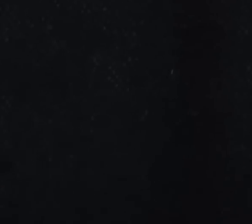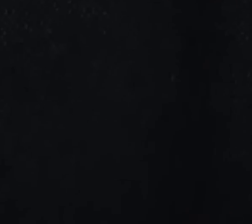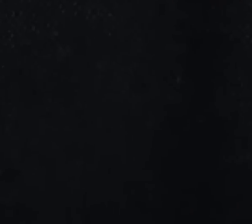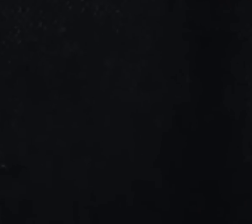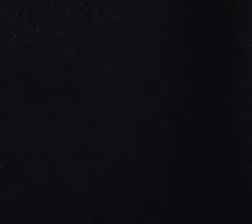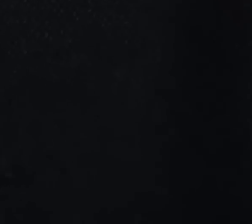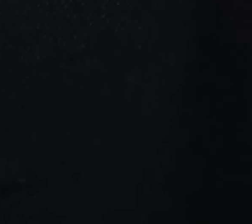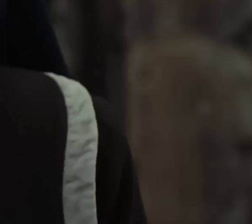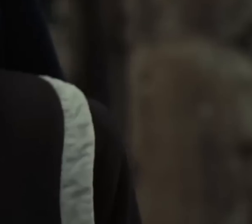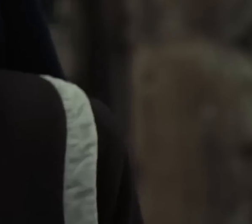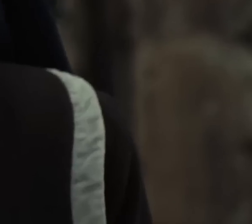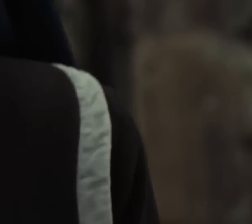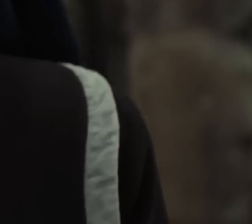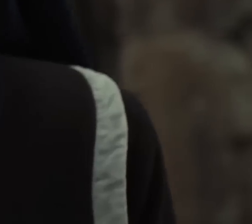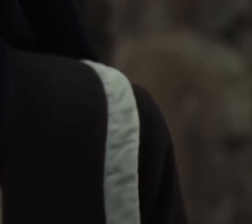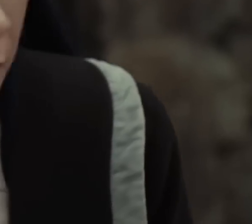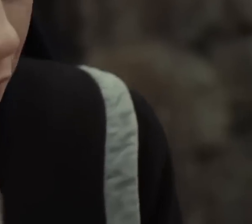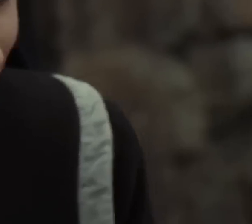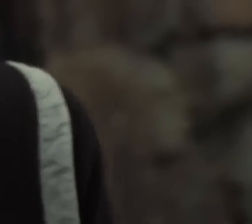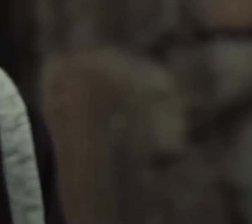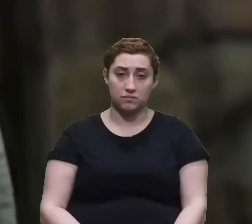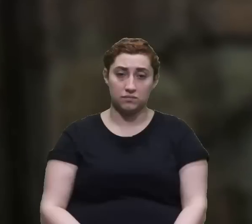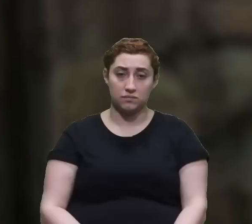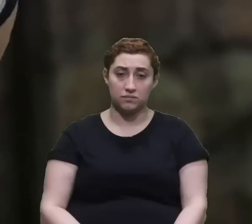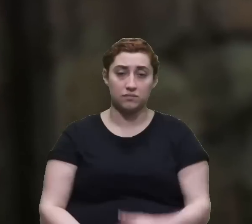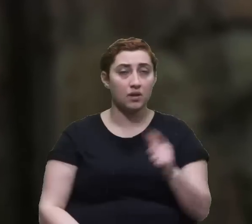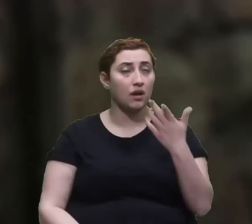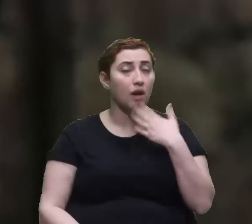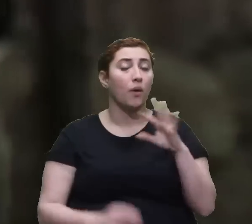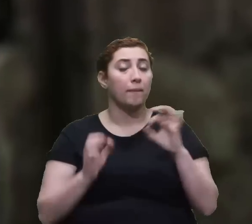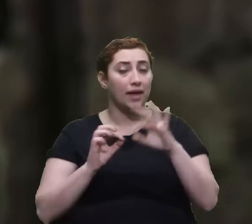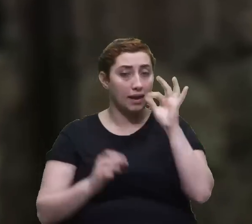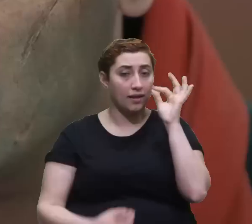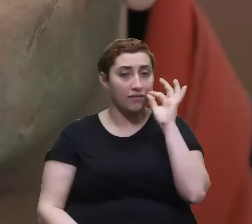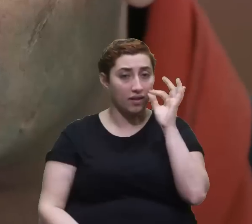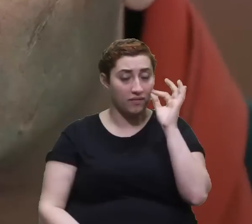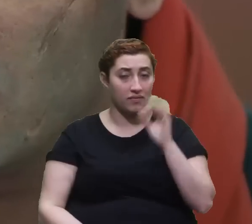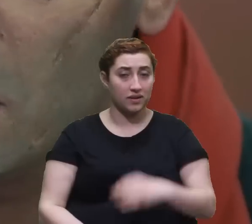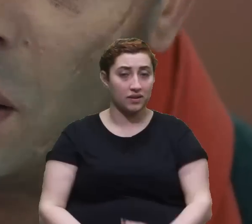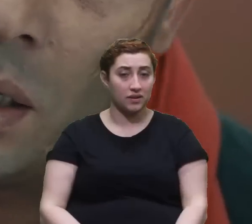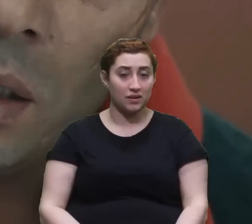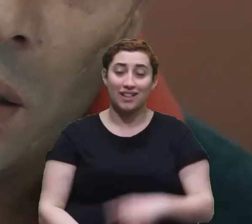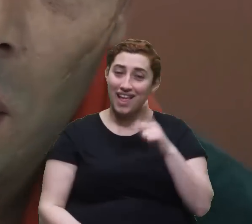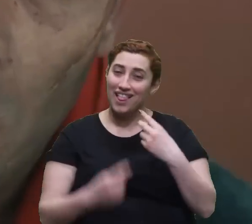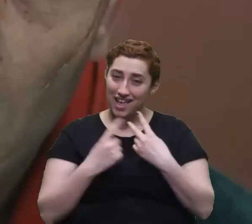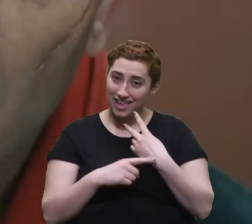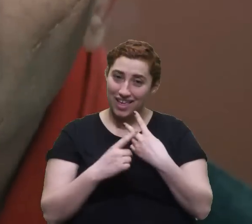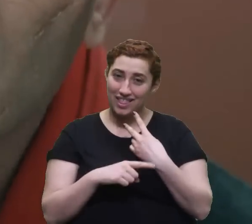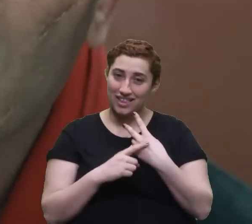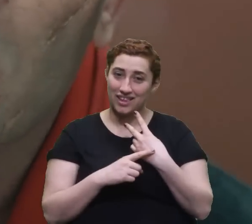Silahını yavaşça çıkartırken Leyla gördü. Gerek yok Bekri Efendi. Leyla